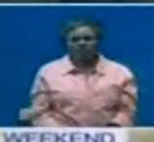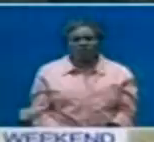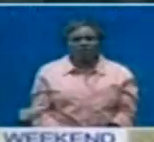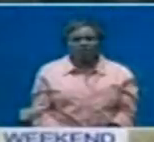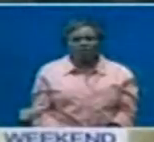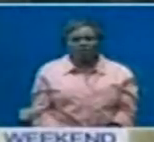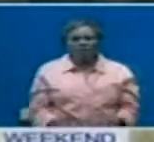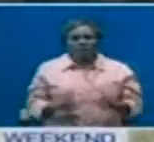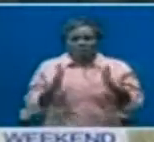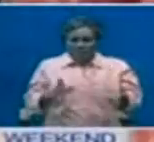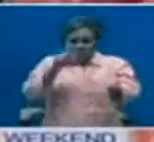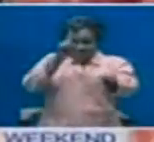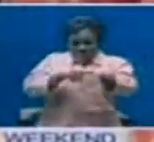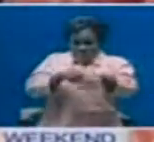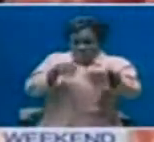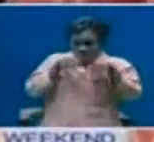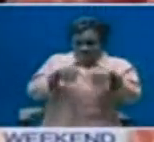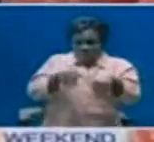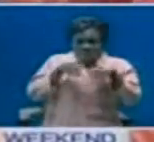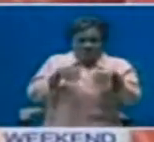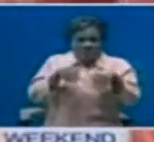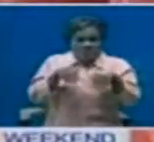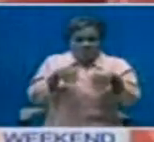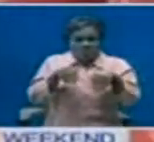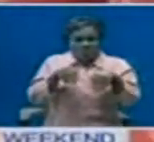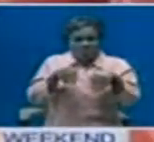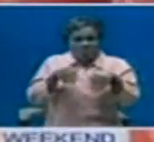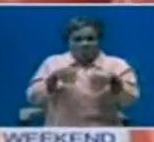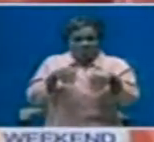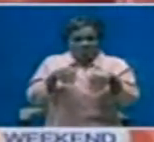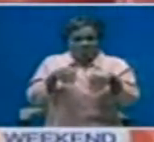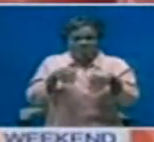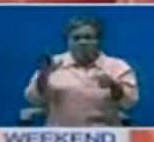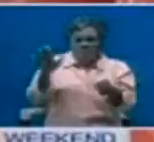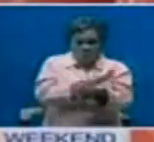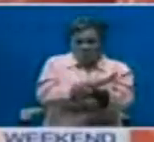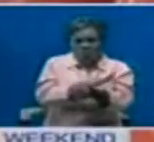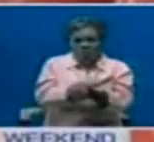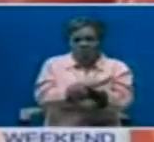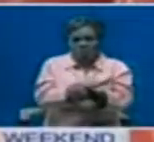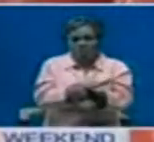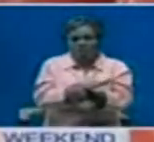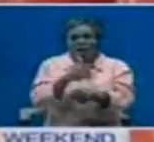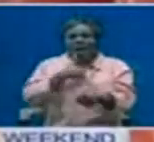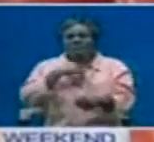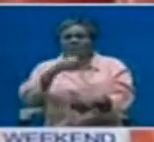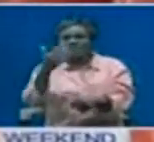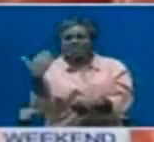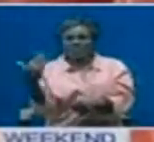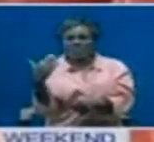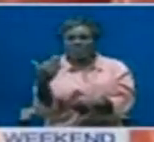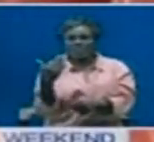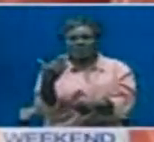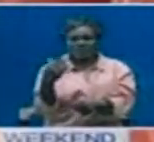Mwenye anakuweka na time. Iko lito tano hapa, yenye iko kwa hiyo dawa, kama imejaa. Alafu kuna kitu kama mdomo